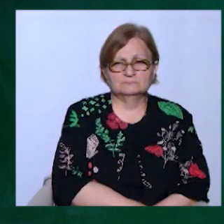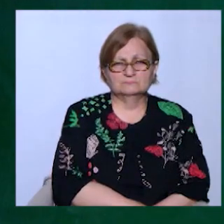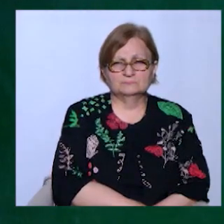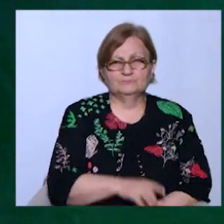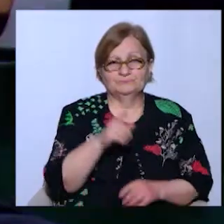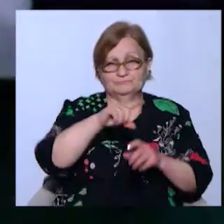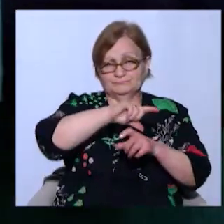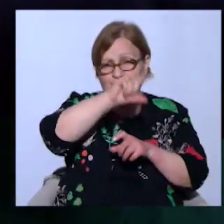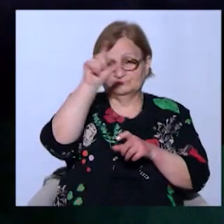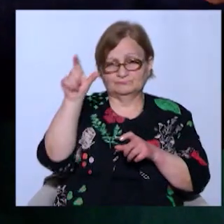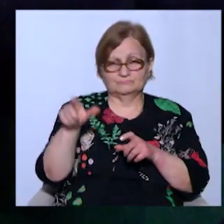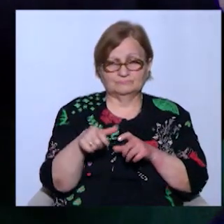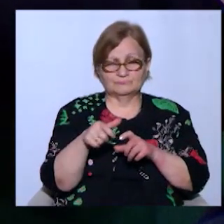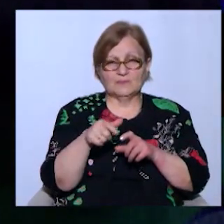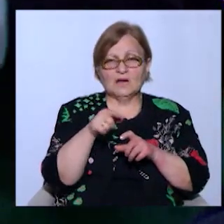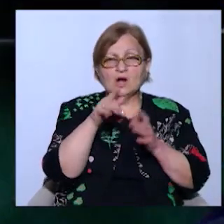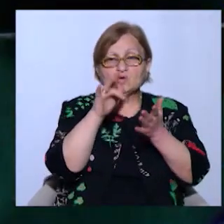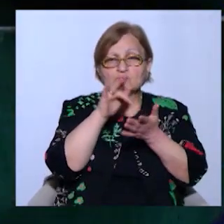ტრანსპორტირის აი ამ შუა წერტილს ვადებ